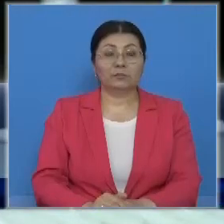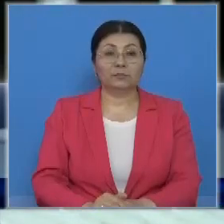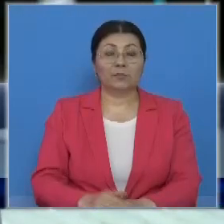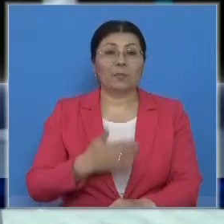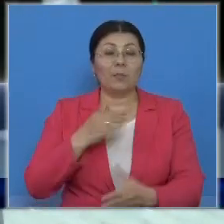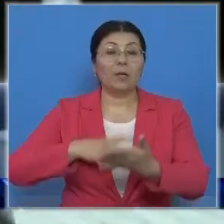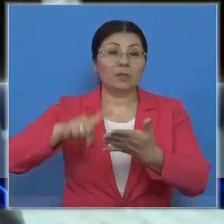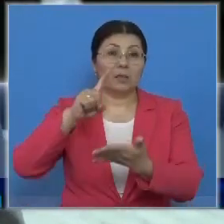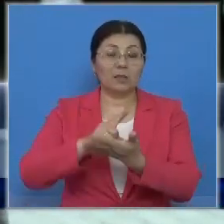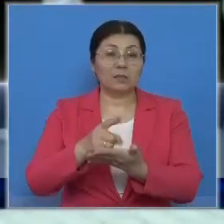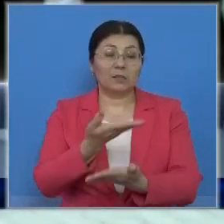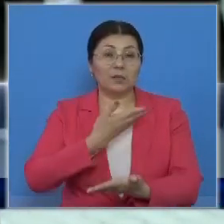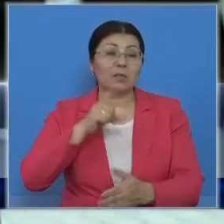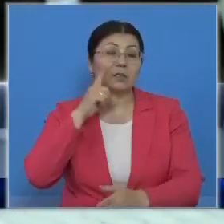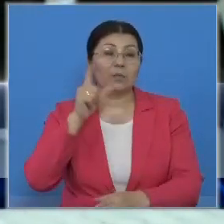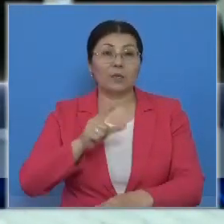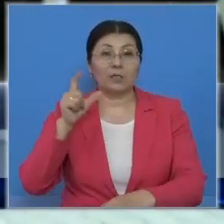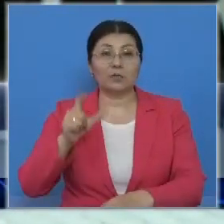мы должны нашей молодежи